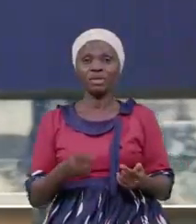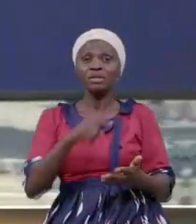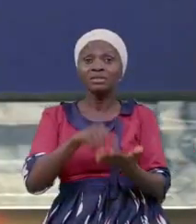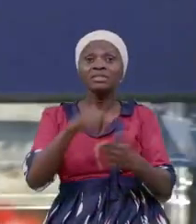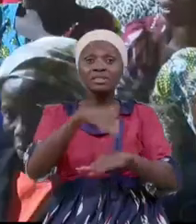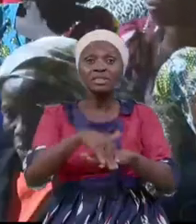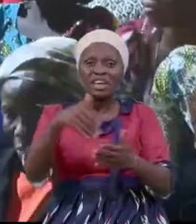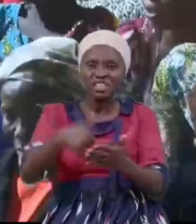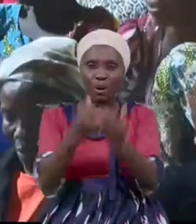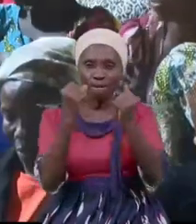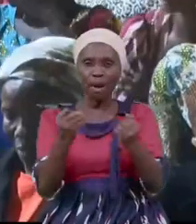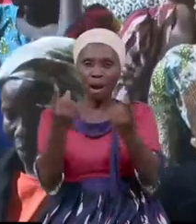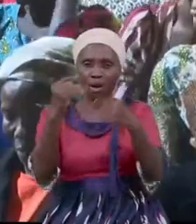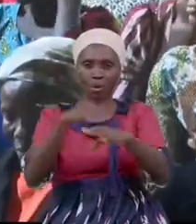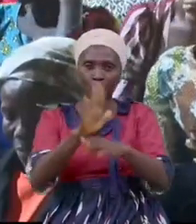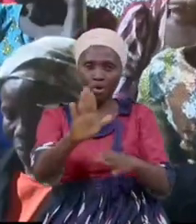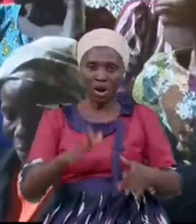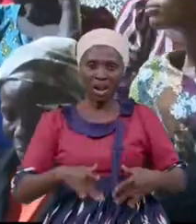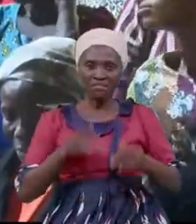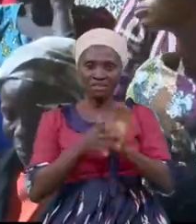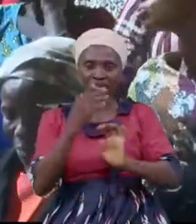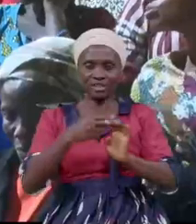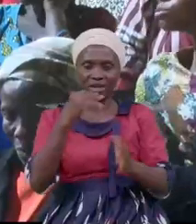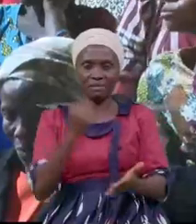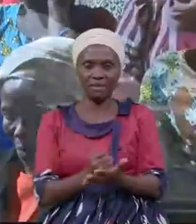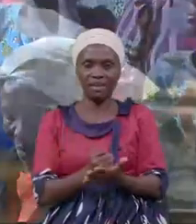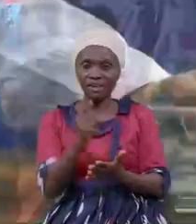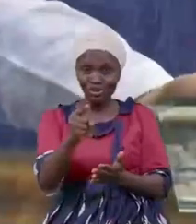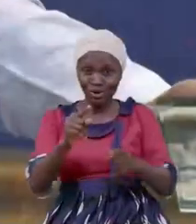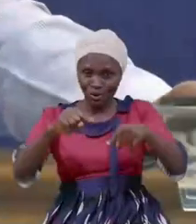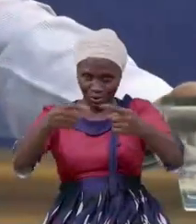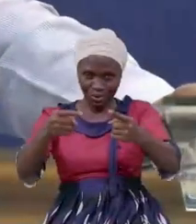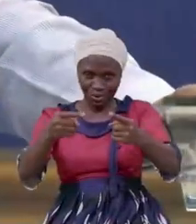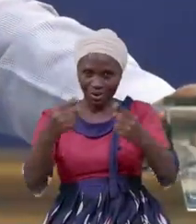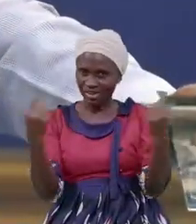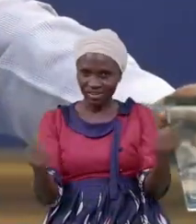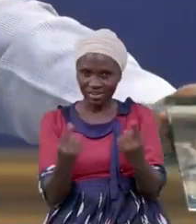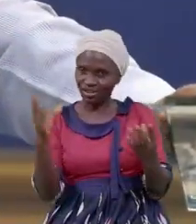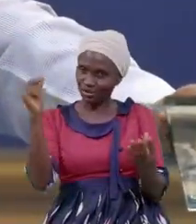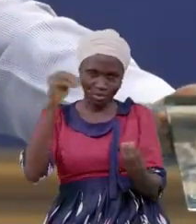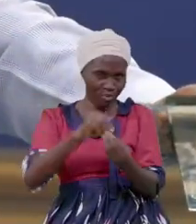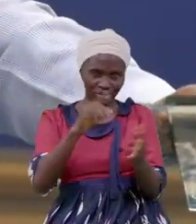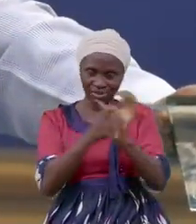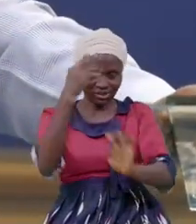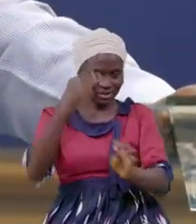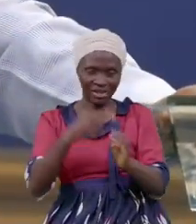puissance vient sur ta vie va et ne pêche